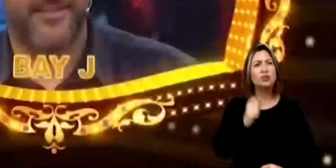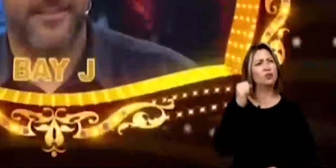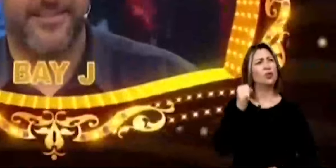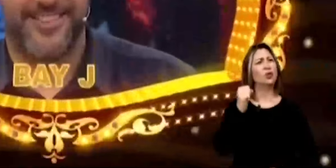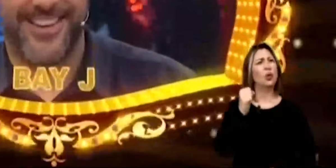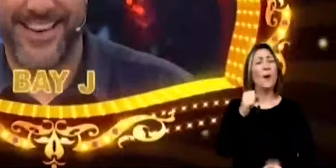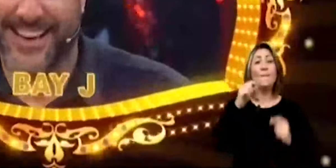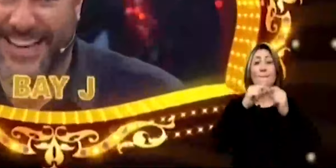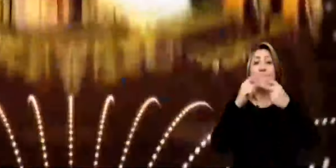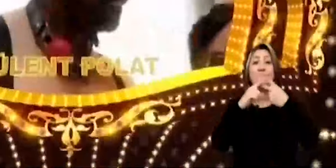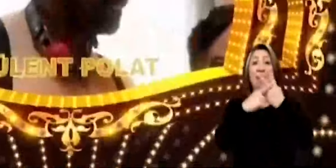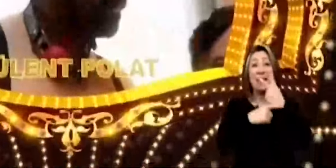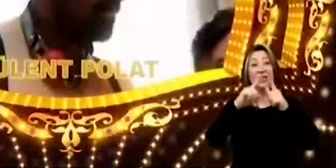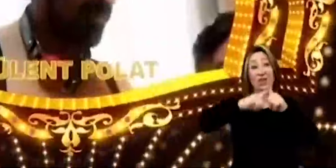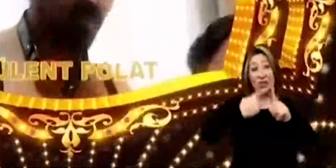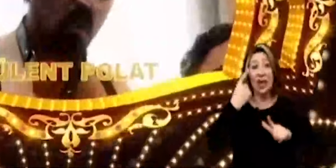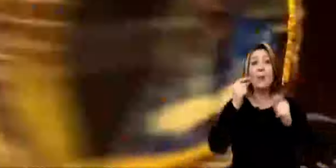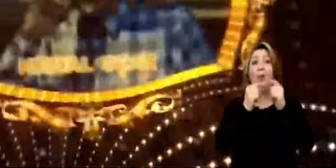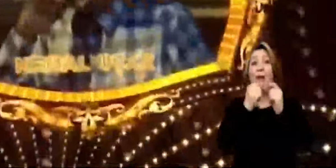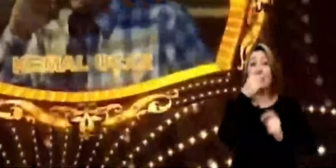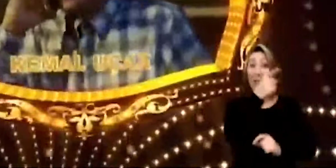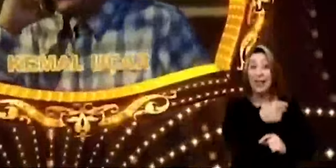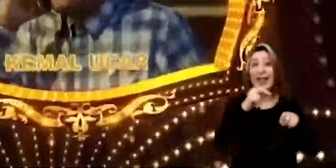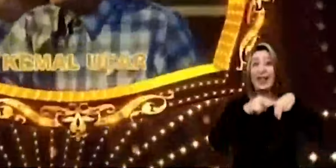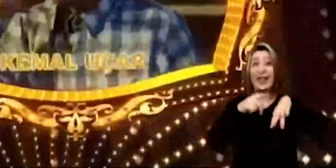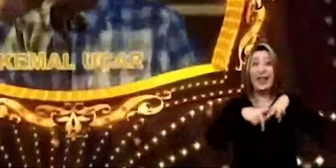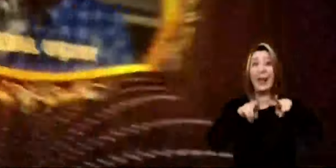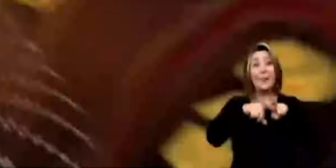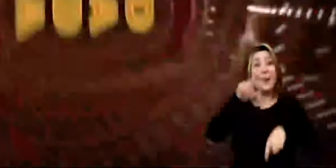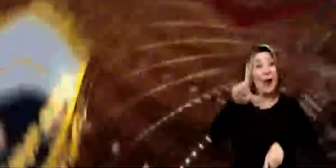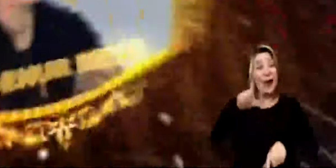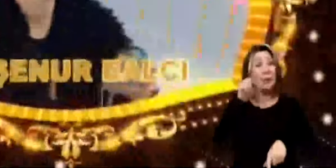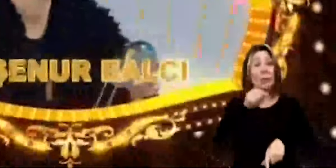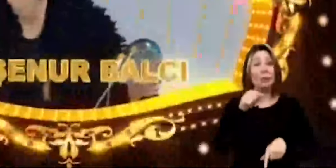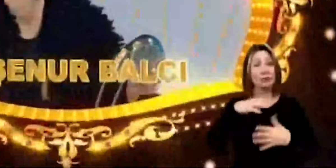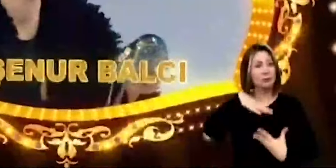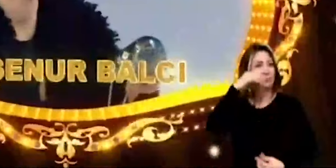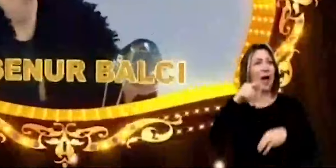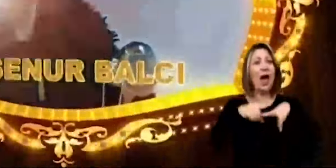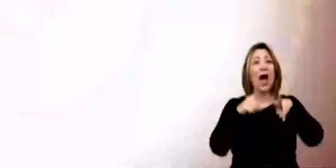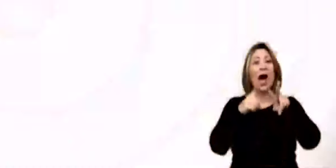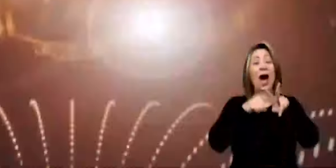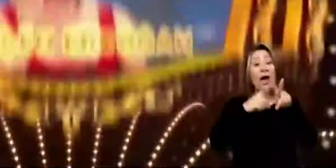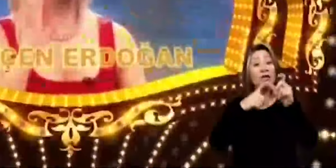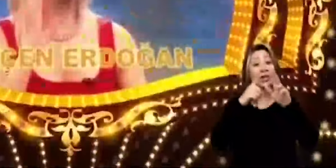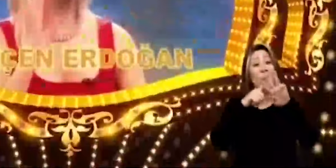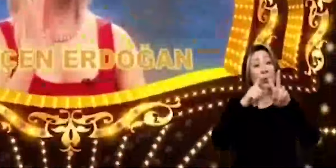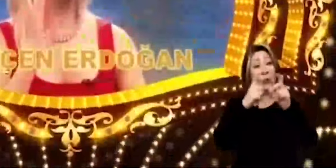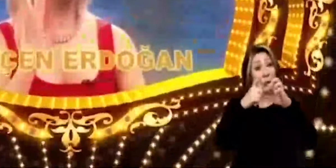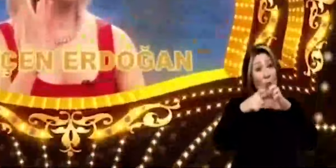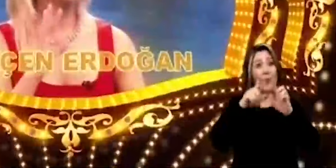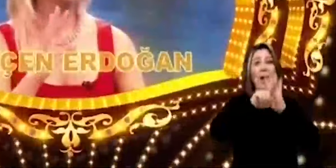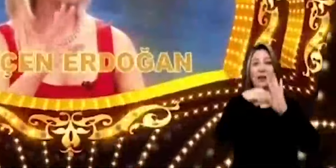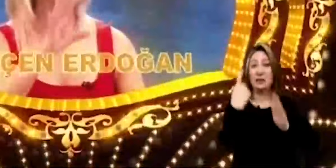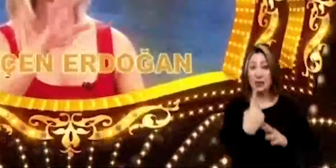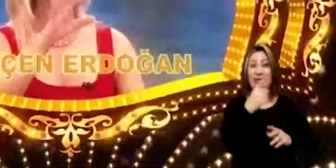filminden Bay J, Bülent Polat ve Kemal Uçar. Bu tarz bilim yarışmacısı Ayşenur Balcı.